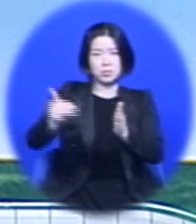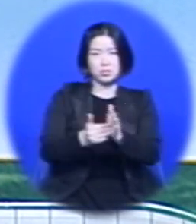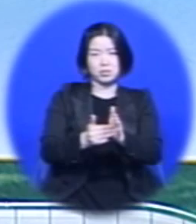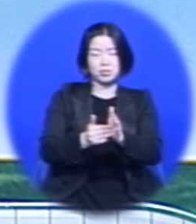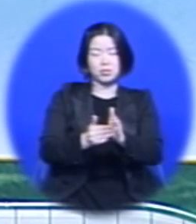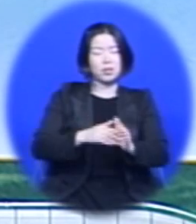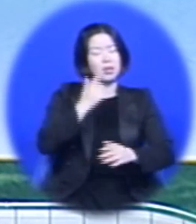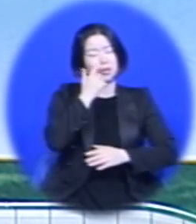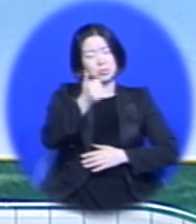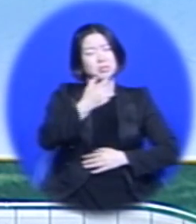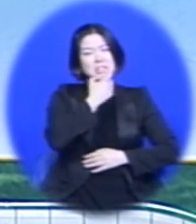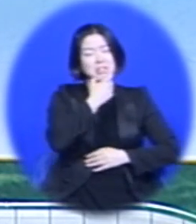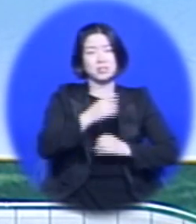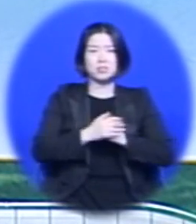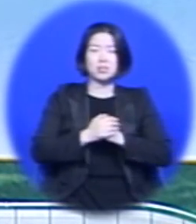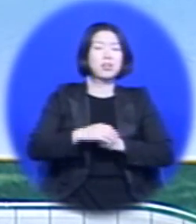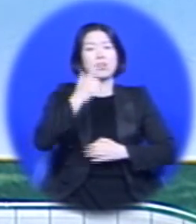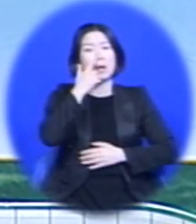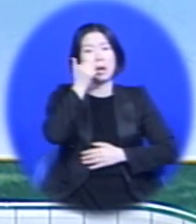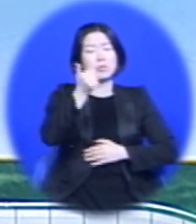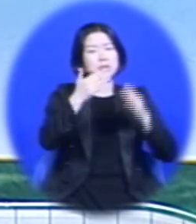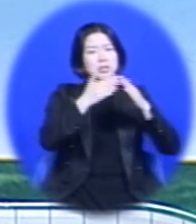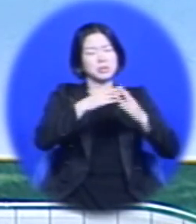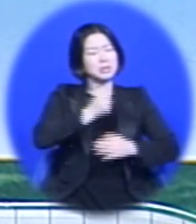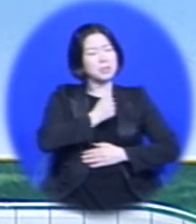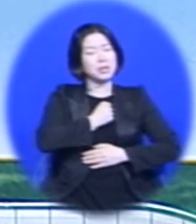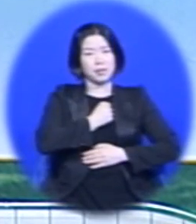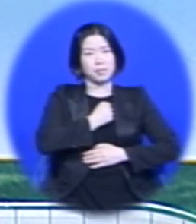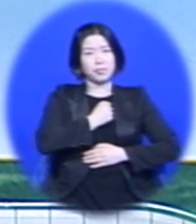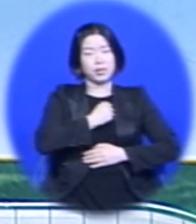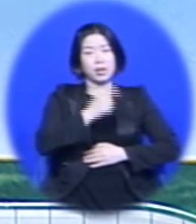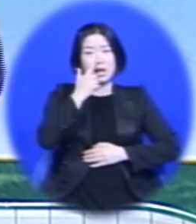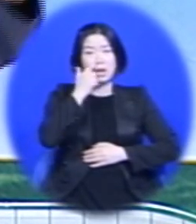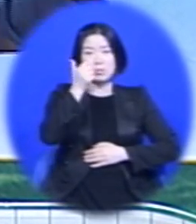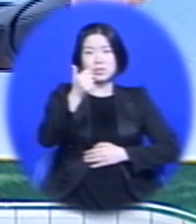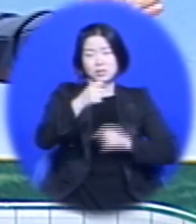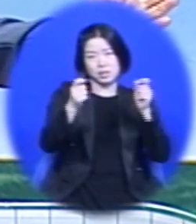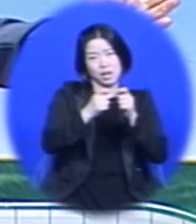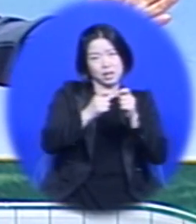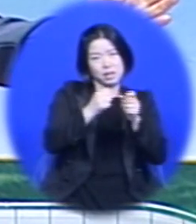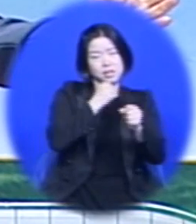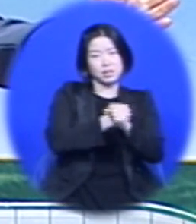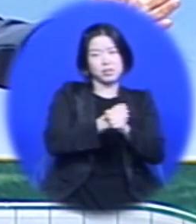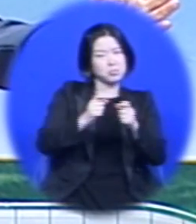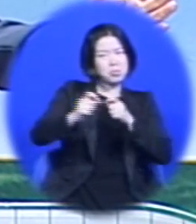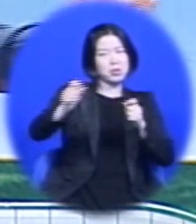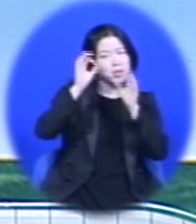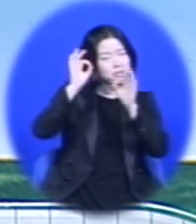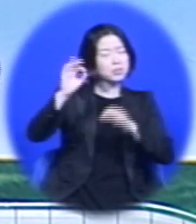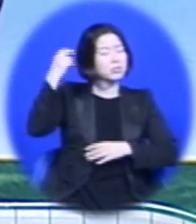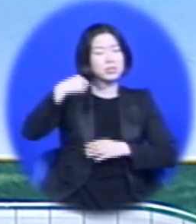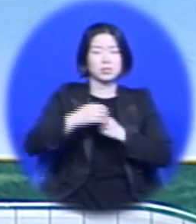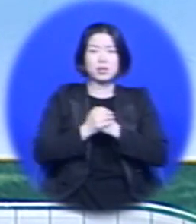아버지가 싫었어요. 아버지 집이 갑갑했어요. 아버지는 가까이 하기는 너무나 먼 당신이었어요.